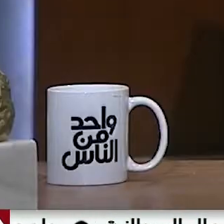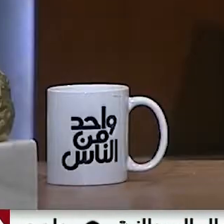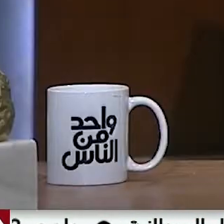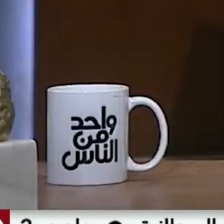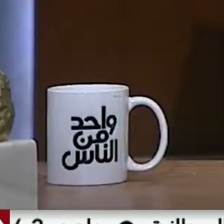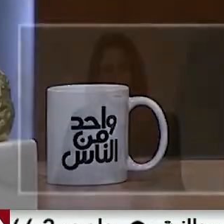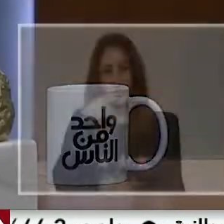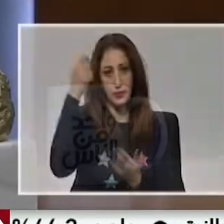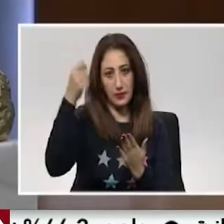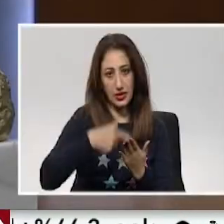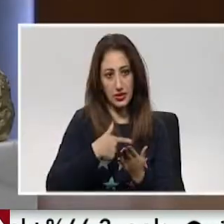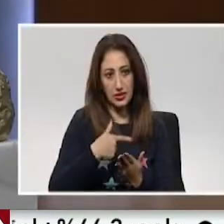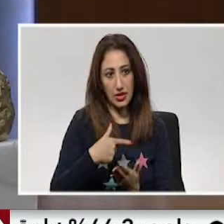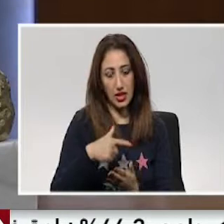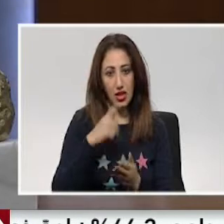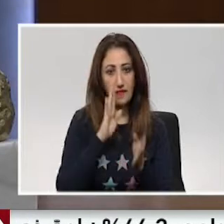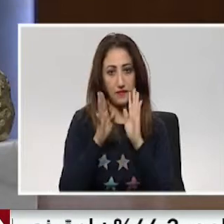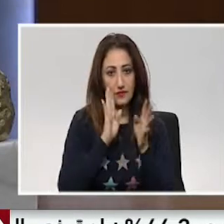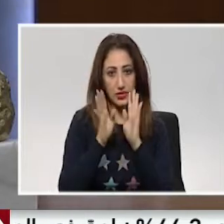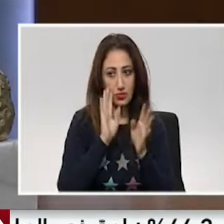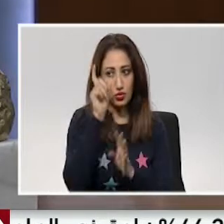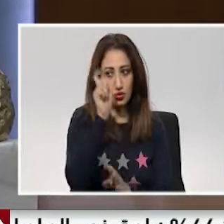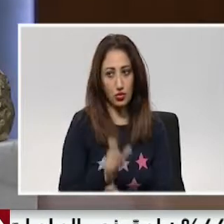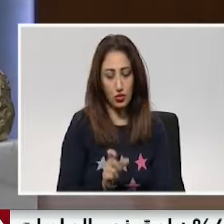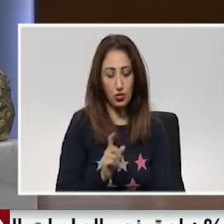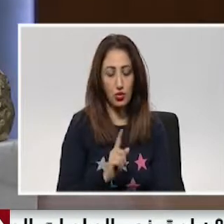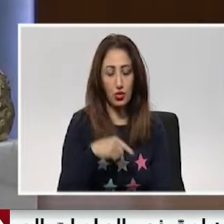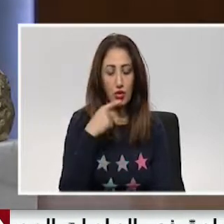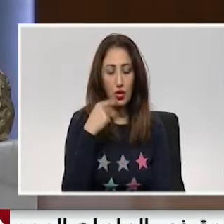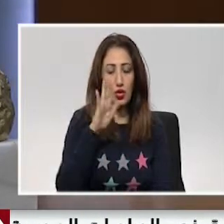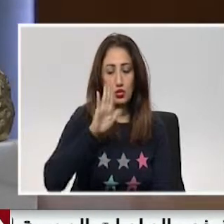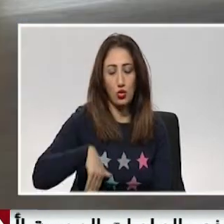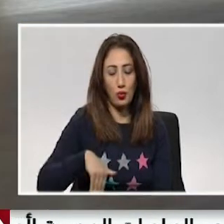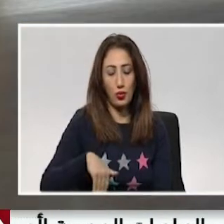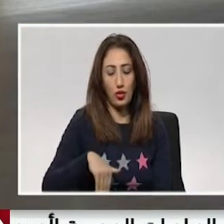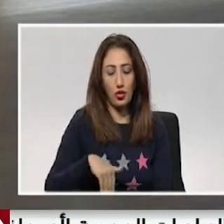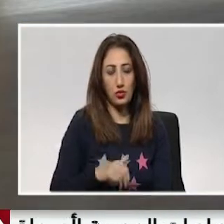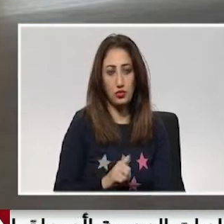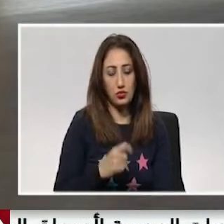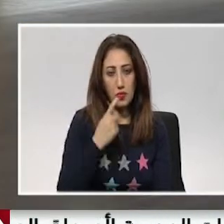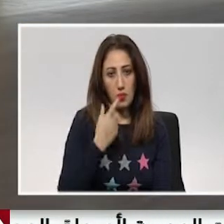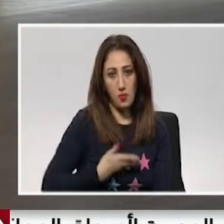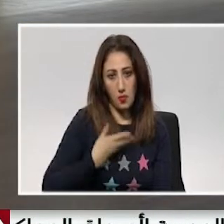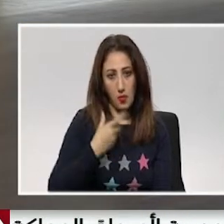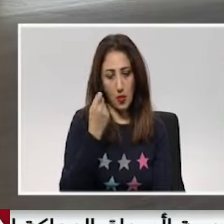جات لنا رسالة على صفحتنا على الفيسبوك من الست أم هدى من شبرا، عندها 45